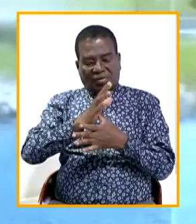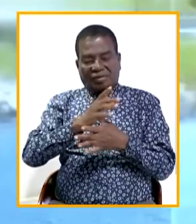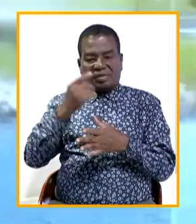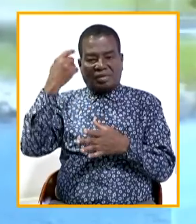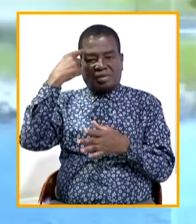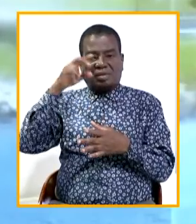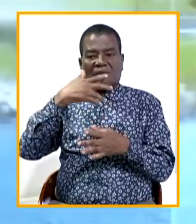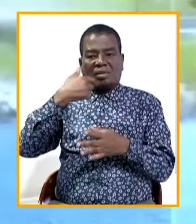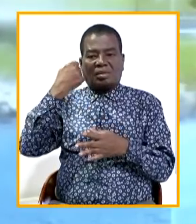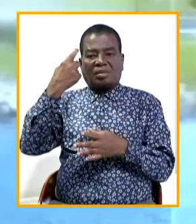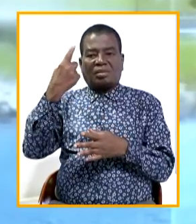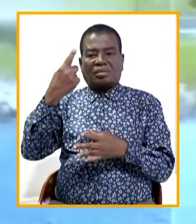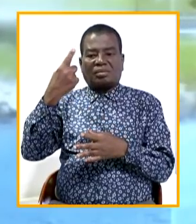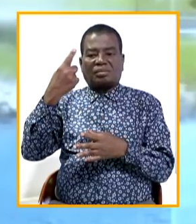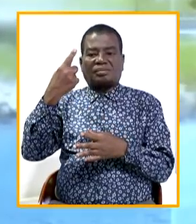Sila, Kader Sogodogo.